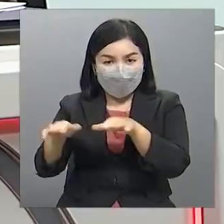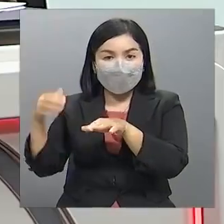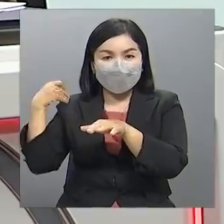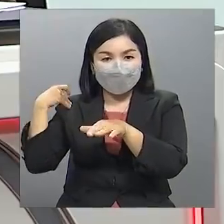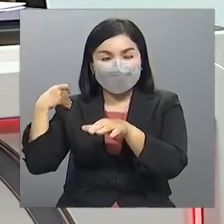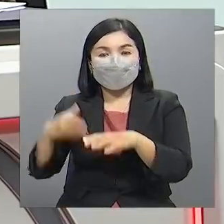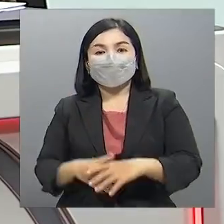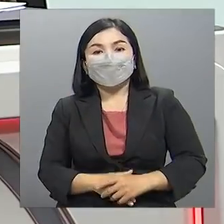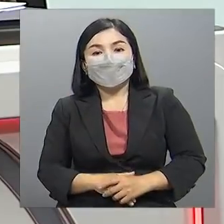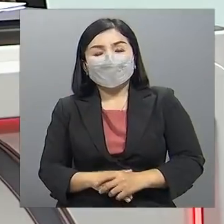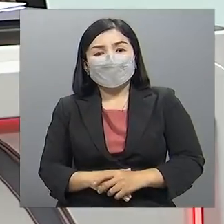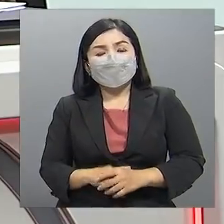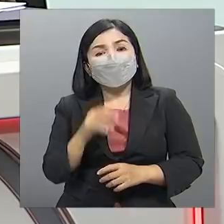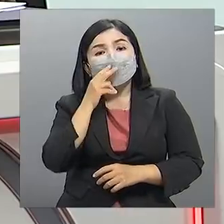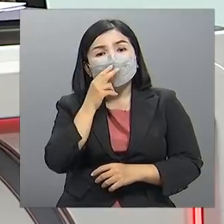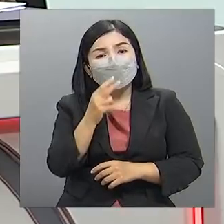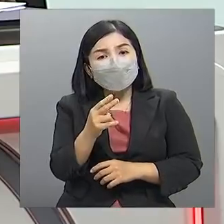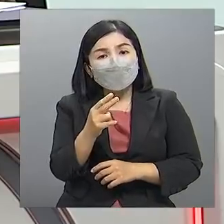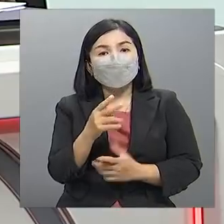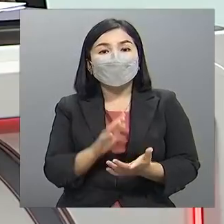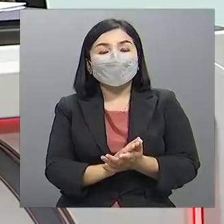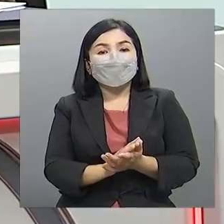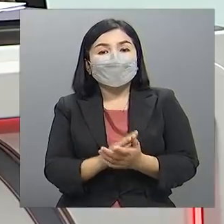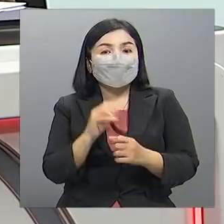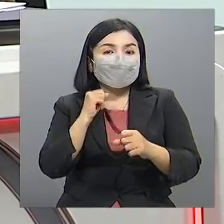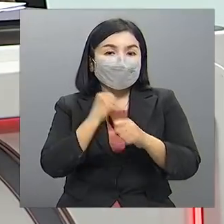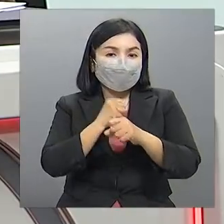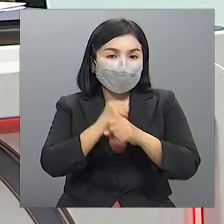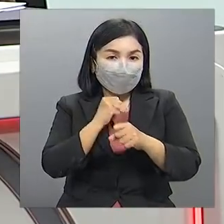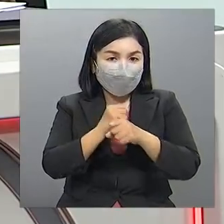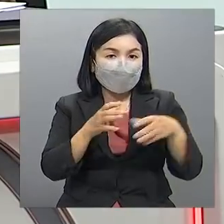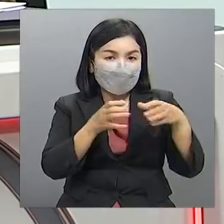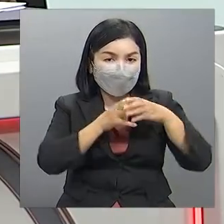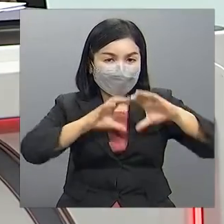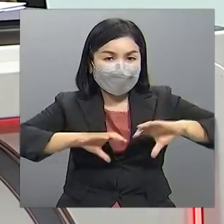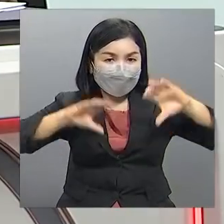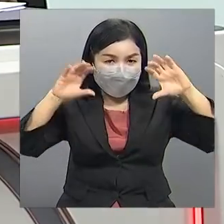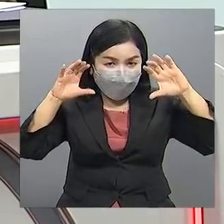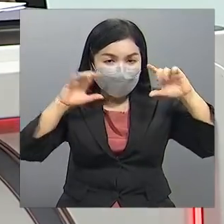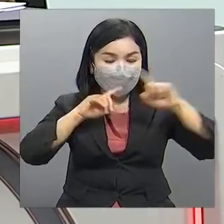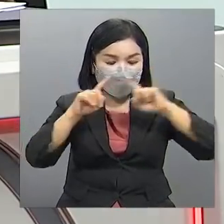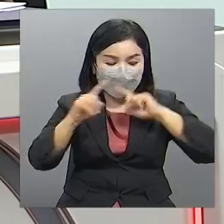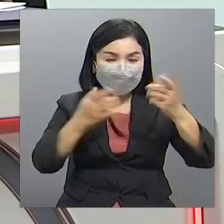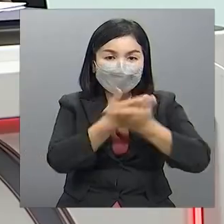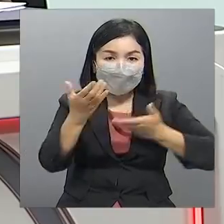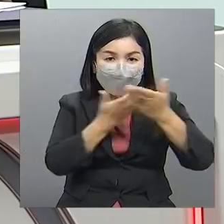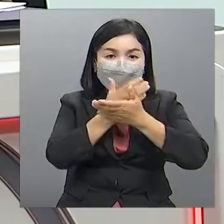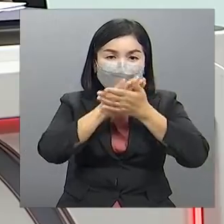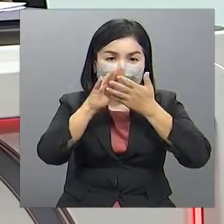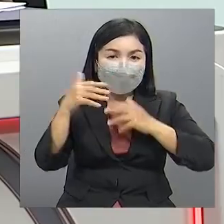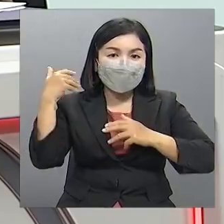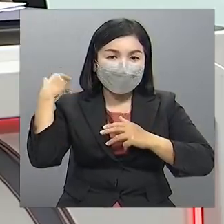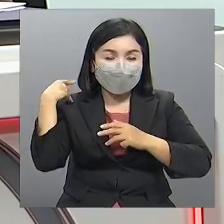อาจจะเรียกว่าเคลียร์เรื่องเอกภาพในพรรคร่วมรัฐบาลไปเรียบร้อยแล้วก็ว่าได้นะคะหลังจากที่วงดินเ